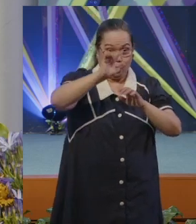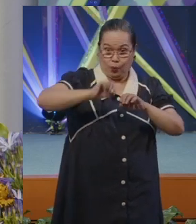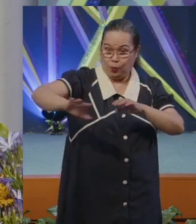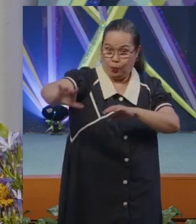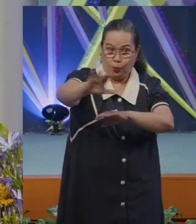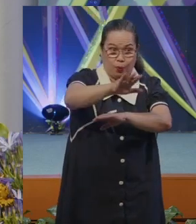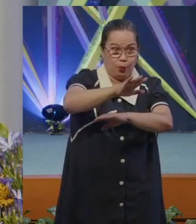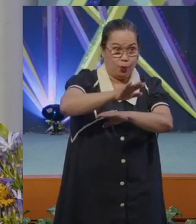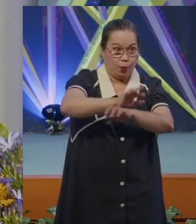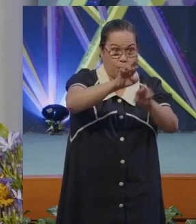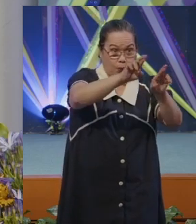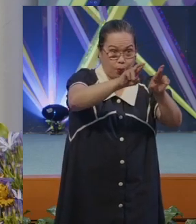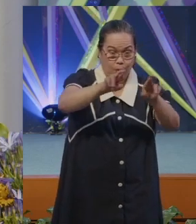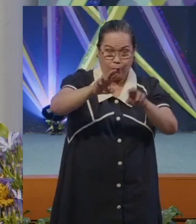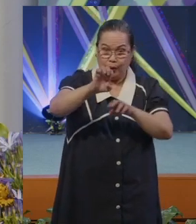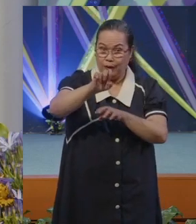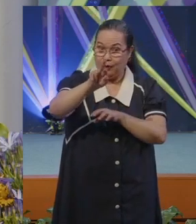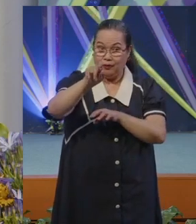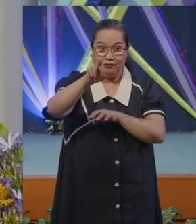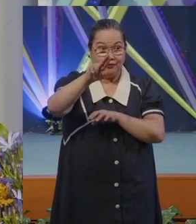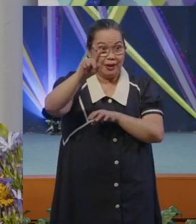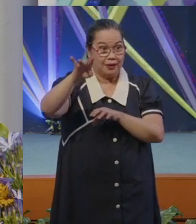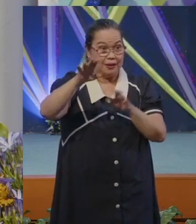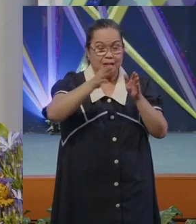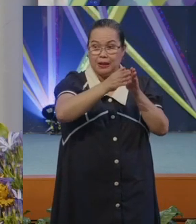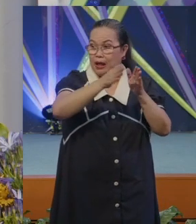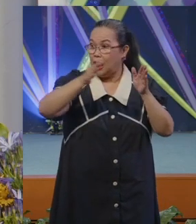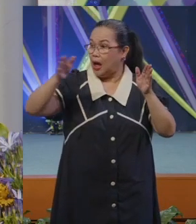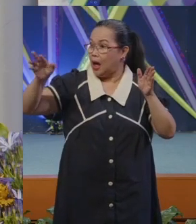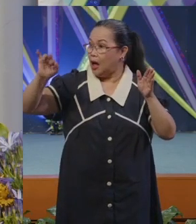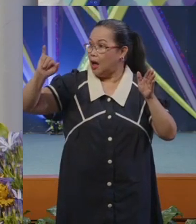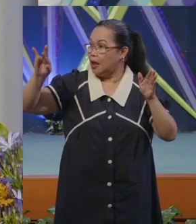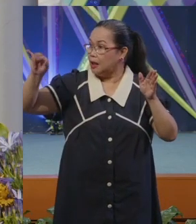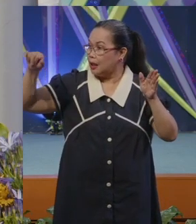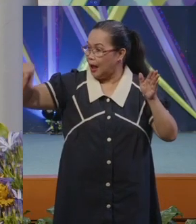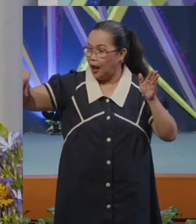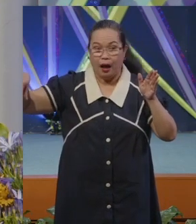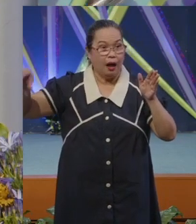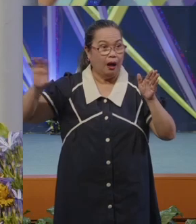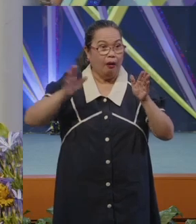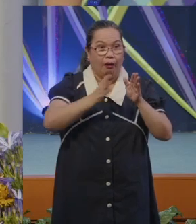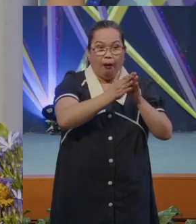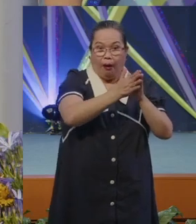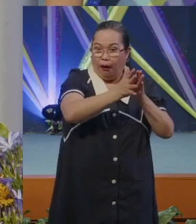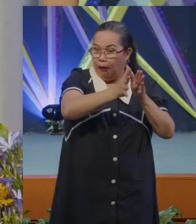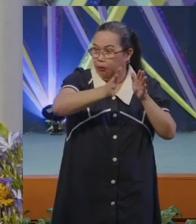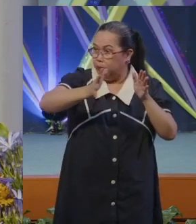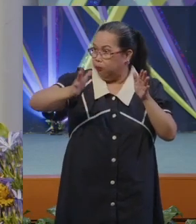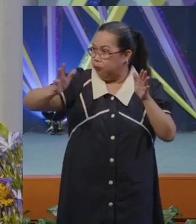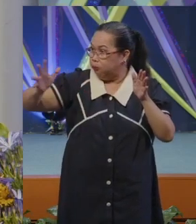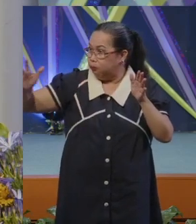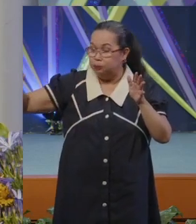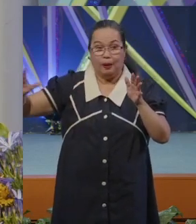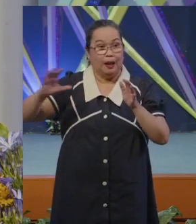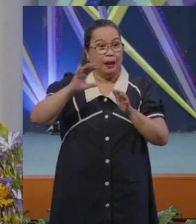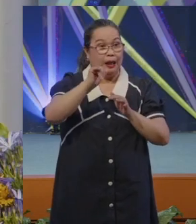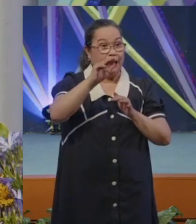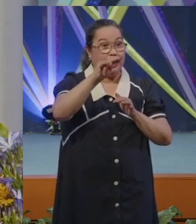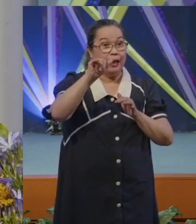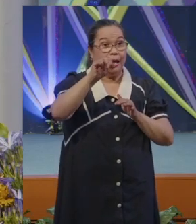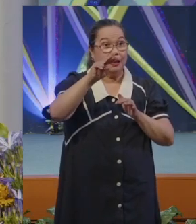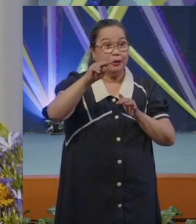great river, the river Euphrates. Nasaan yon? Nasa may Iraq. The land of the Kenites,